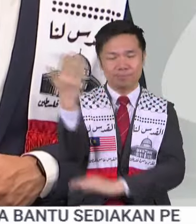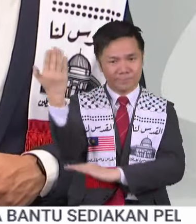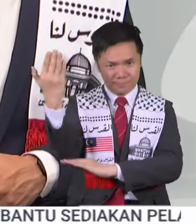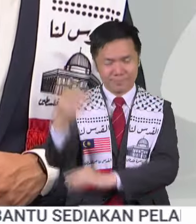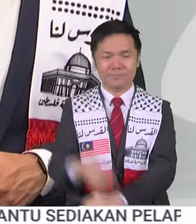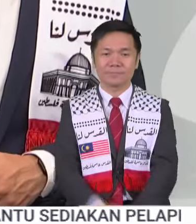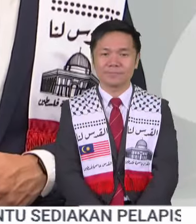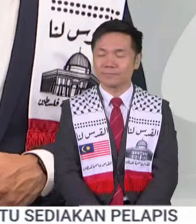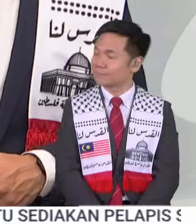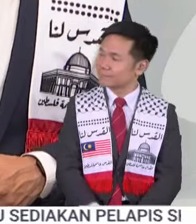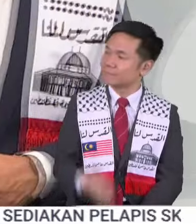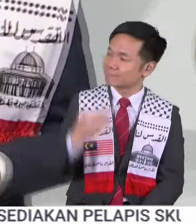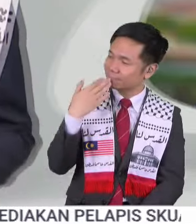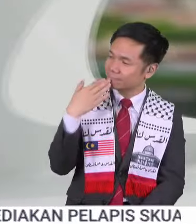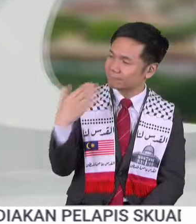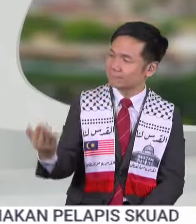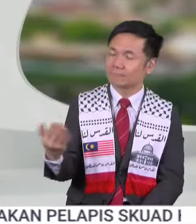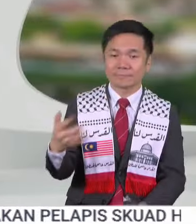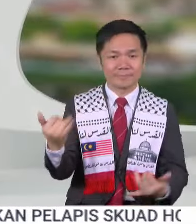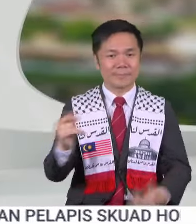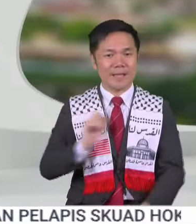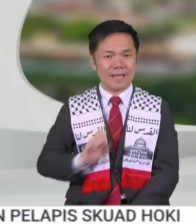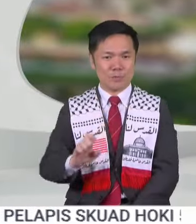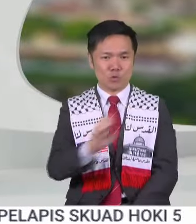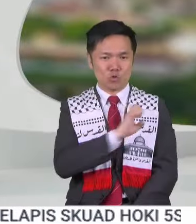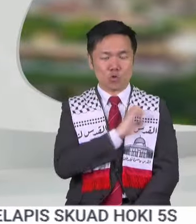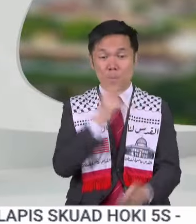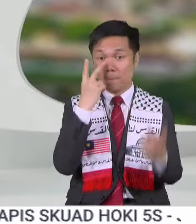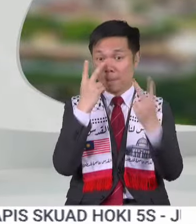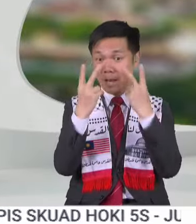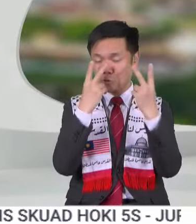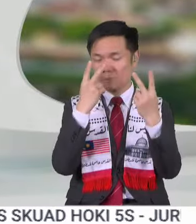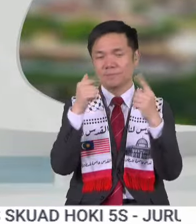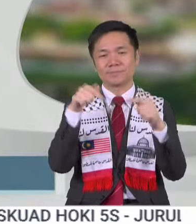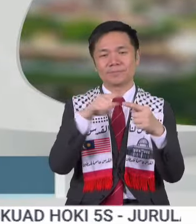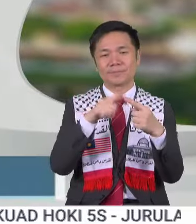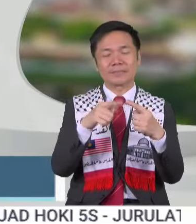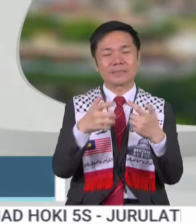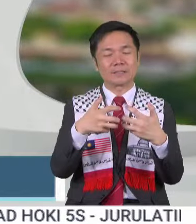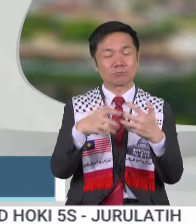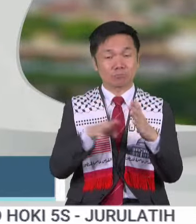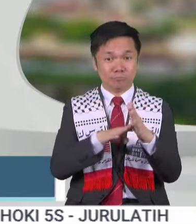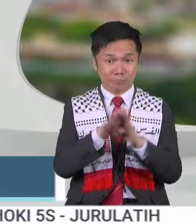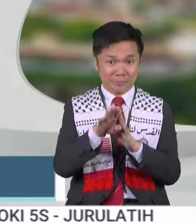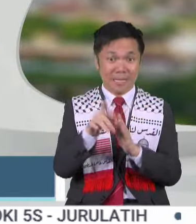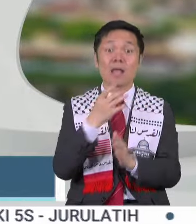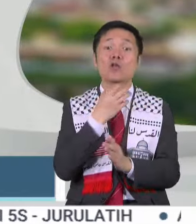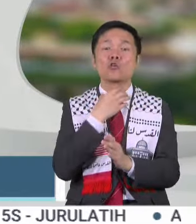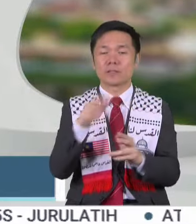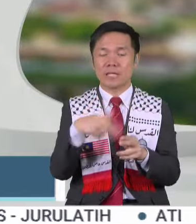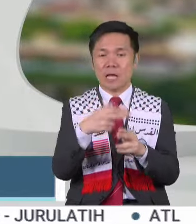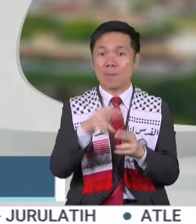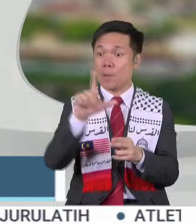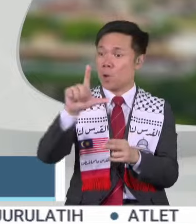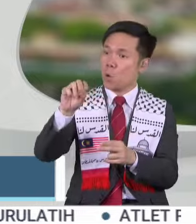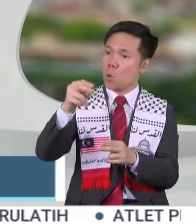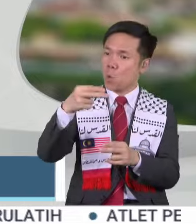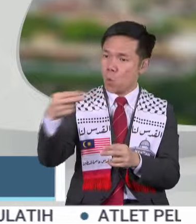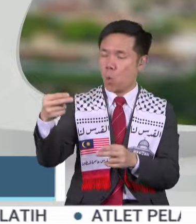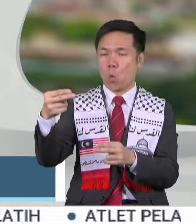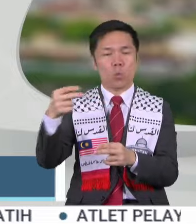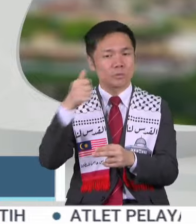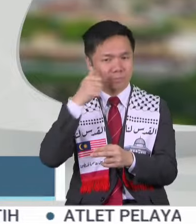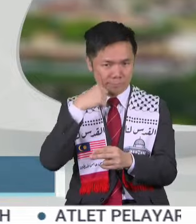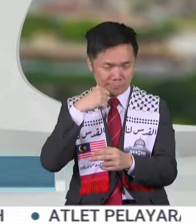Fahmi Terima kasih exco pelancongan industri pelaburan dan pembangunan koridor perak l z yakin